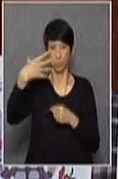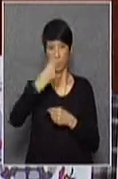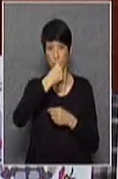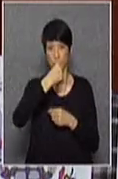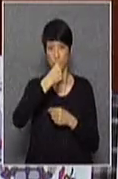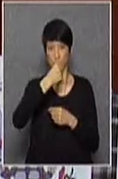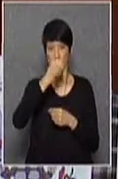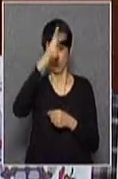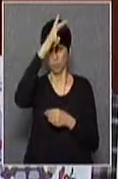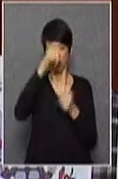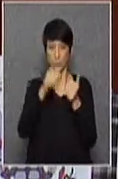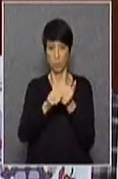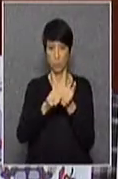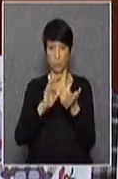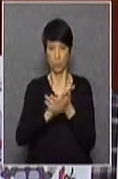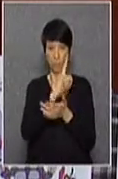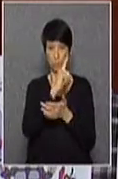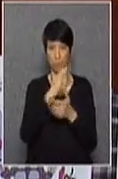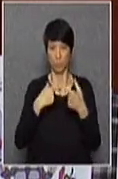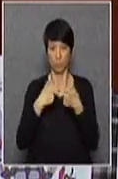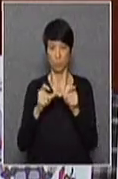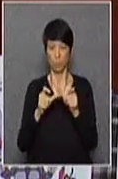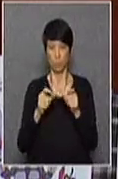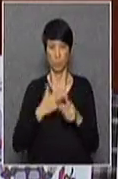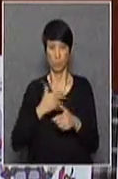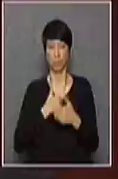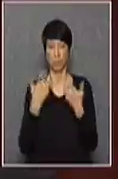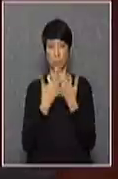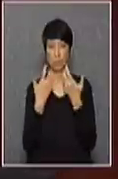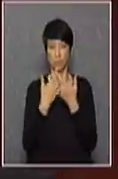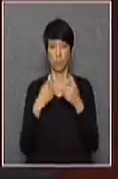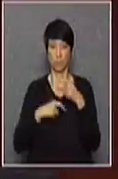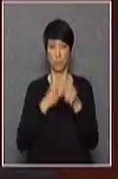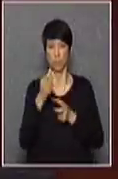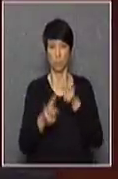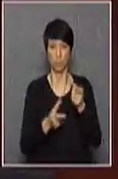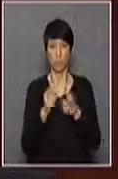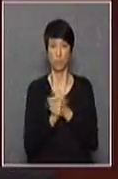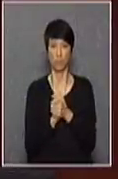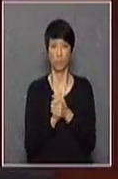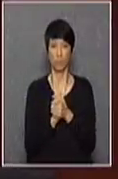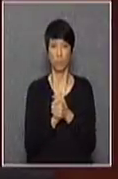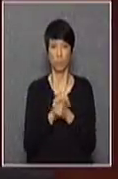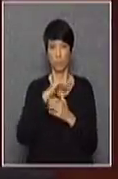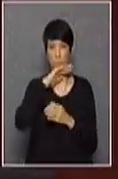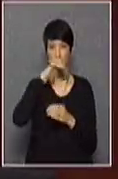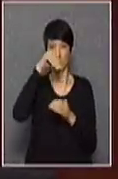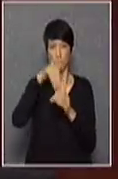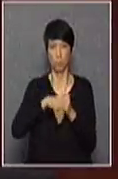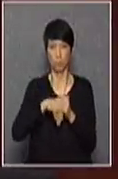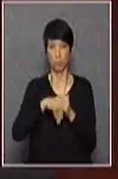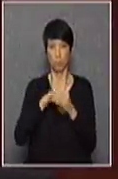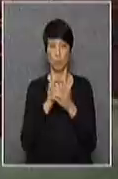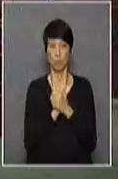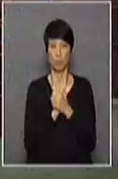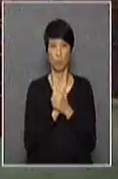治助理的全年薪酬預算開支。 讓各位提出的待決議題是陳志全議員動議的修正案，予以通